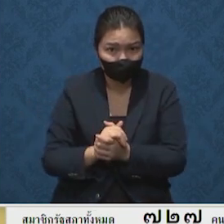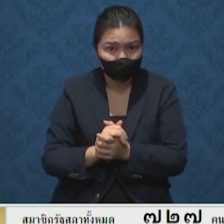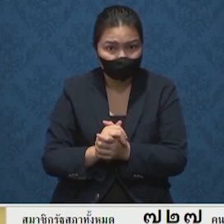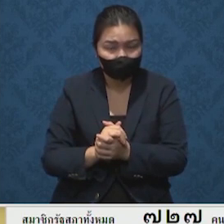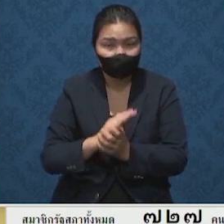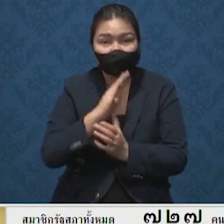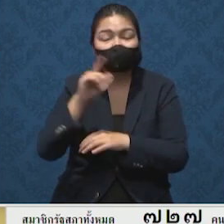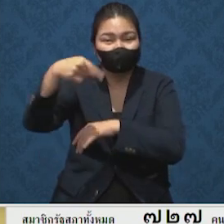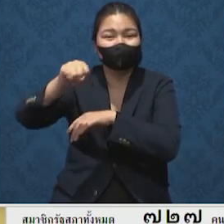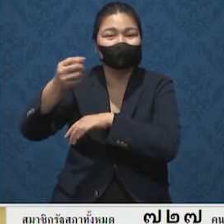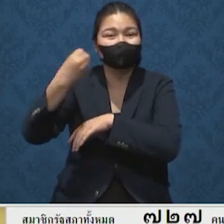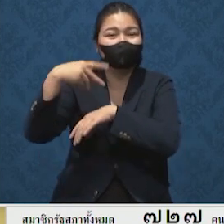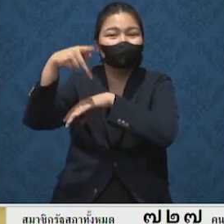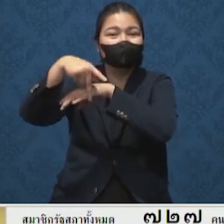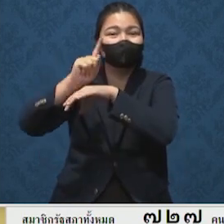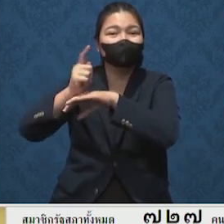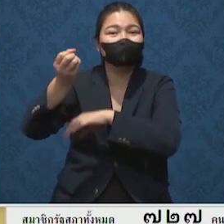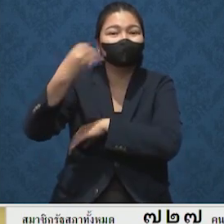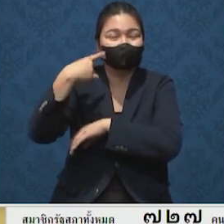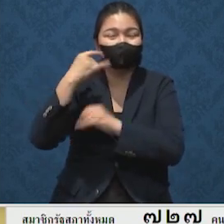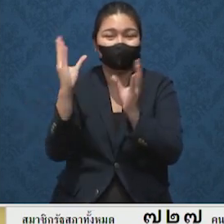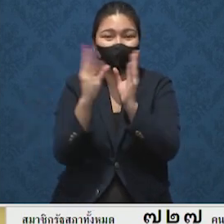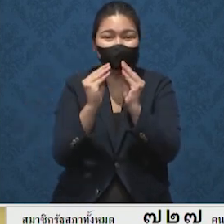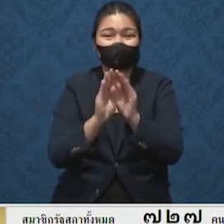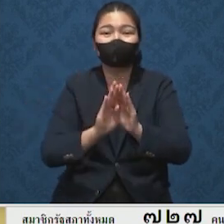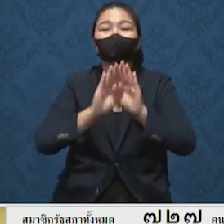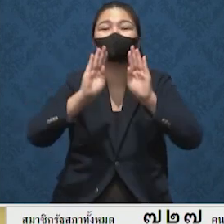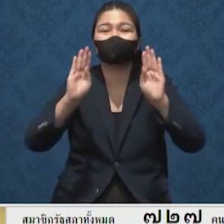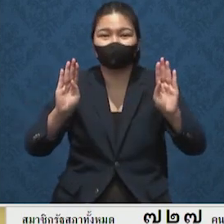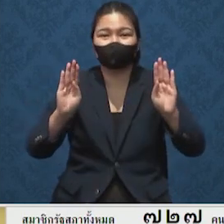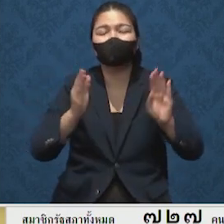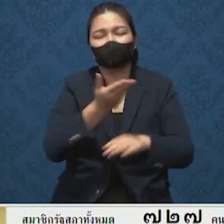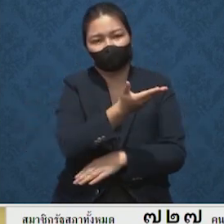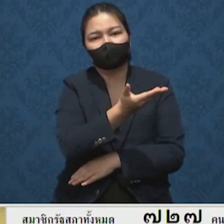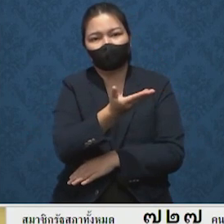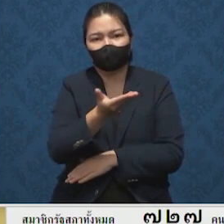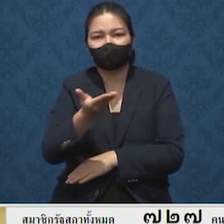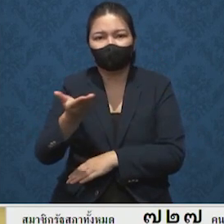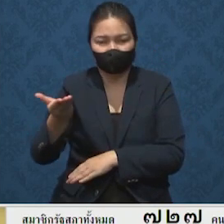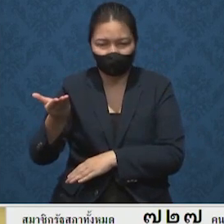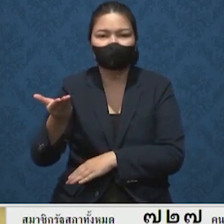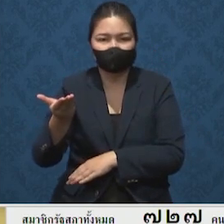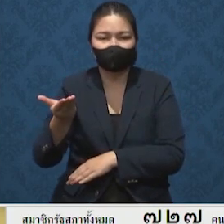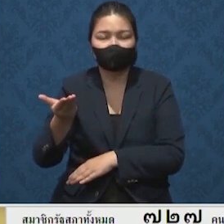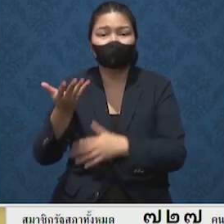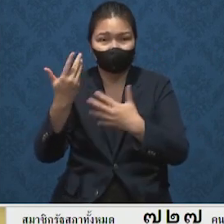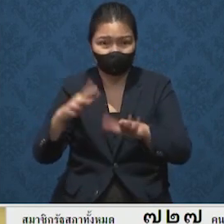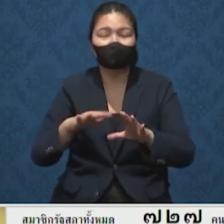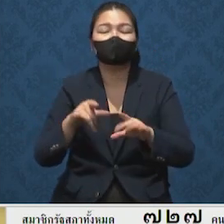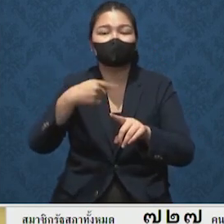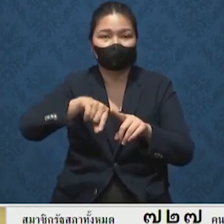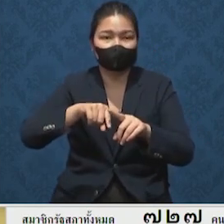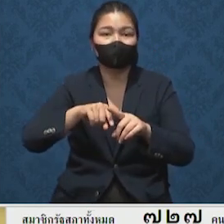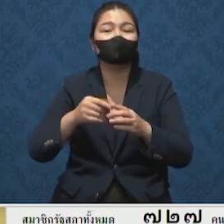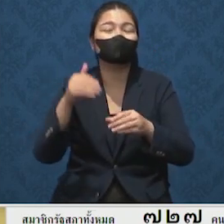เมื่อท่านประธานสภาได้เปิดประชุมแล้วก็ต้องมาลงชื่อแสดงตนเมื่อลงชื่อที่หน้าห้องประชุม